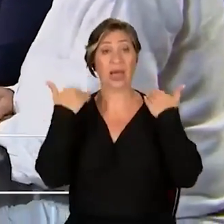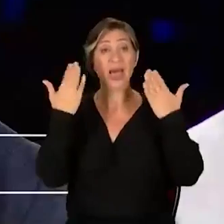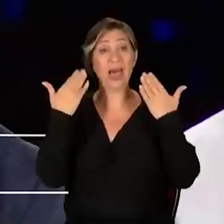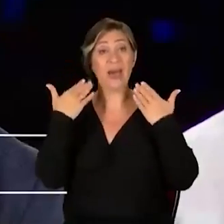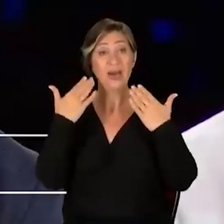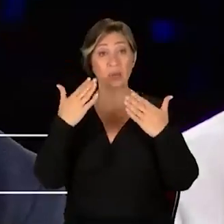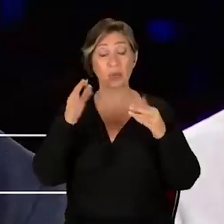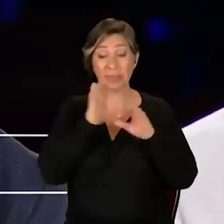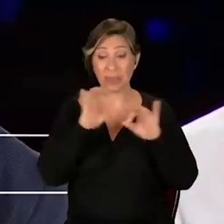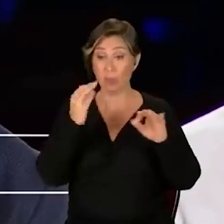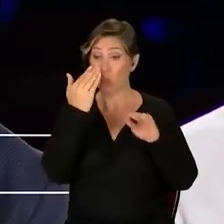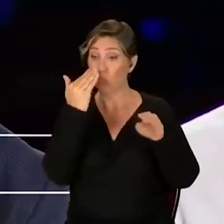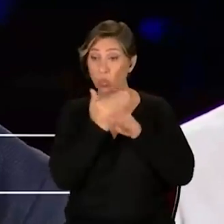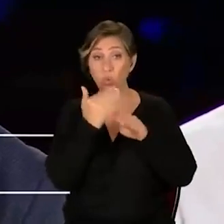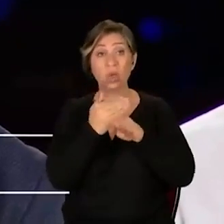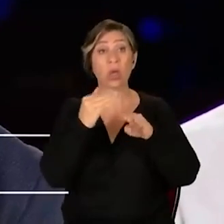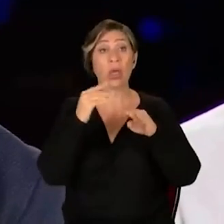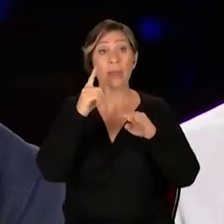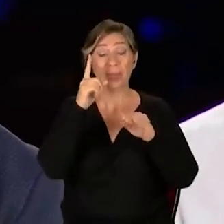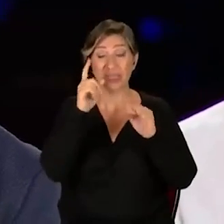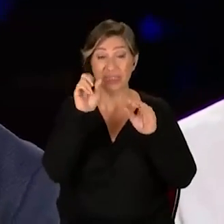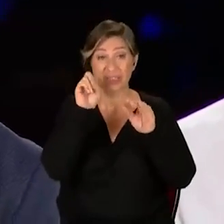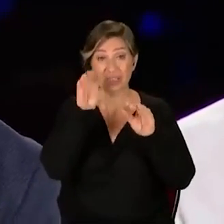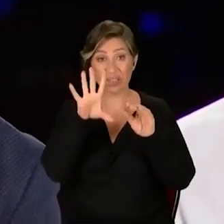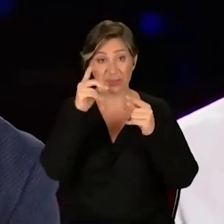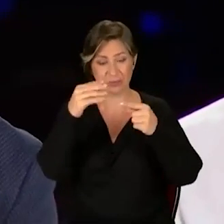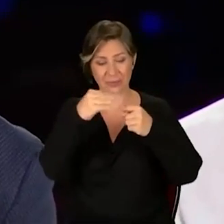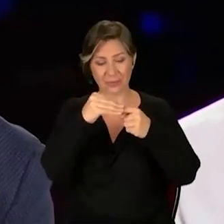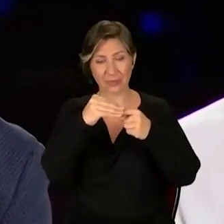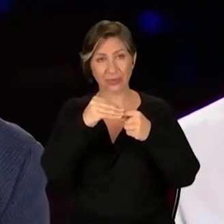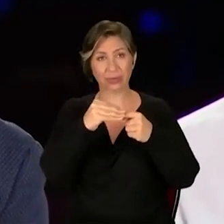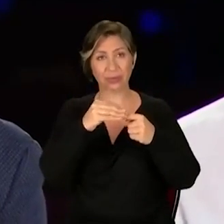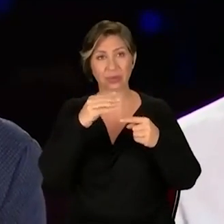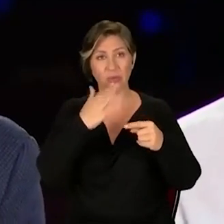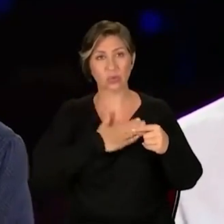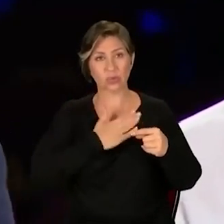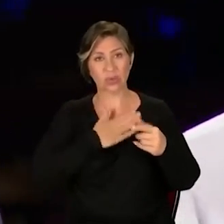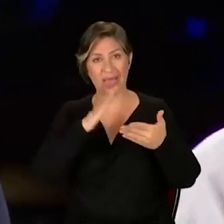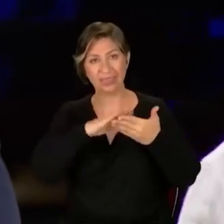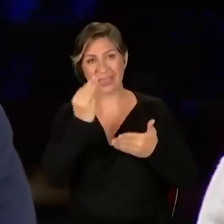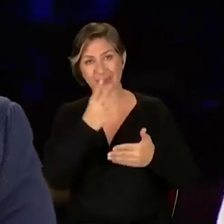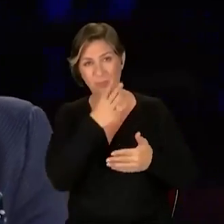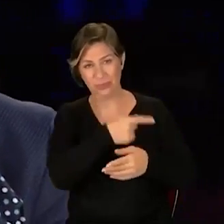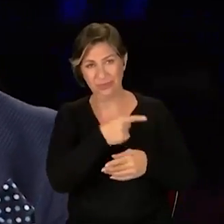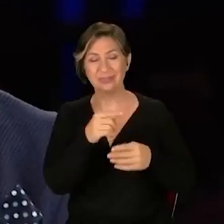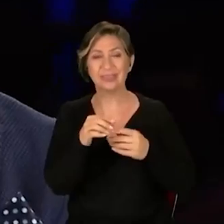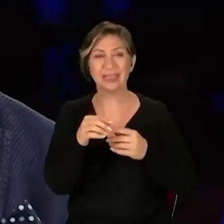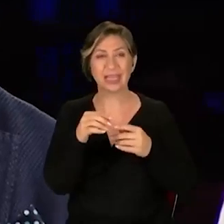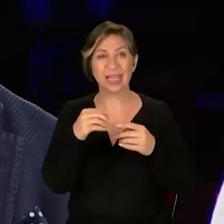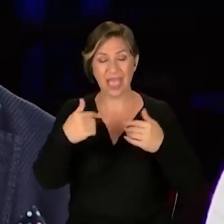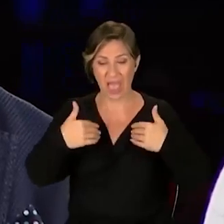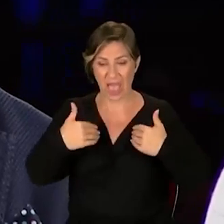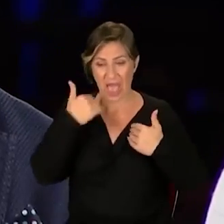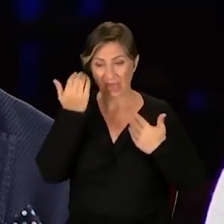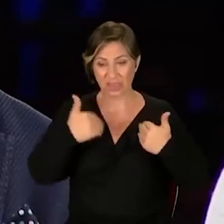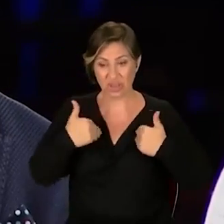doymuş hemoglobin oranına bakılıyor o esnada. Bir ışıkla ölçülüyor. Görüşçü arkadaşımız daha iyi söyleyecek onu ama... bir yandan akciğer